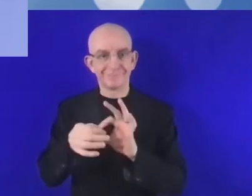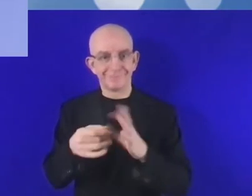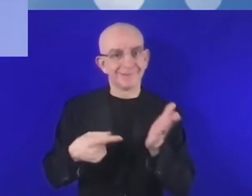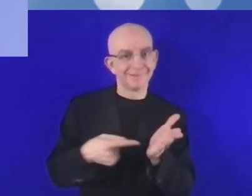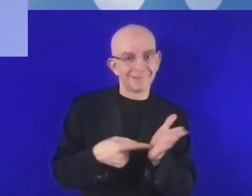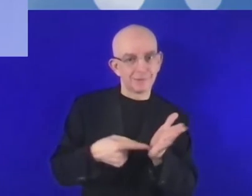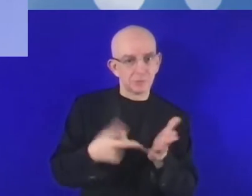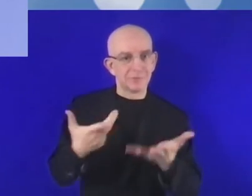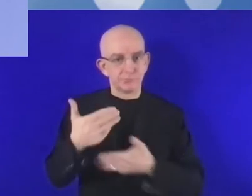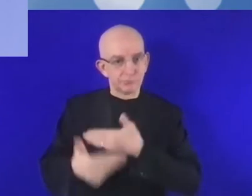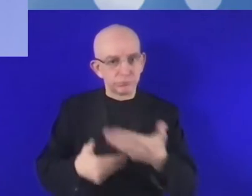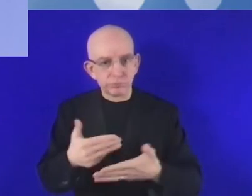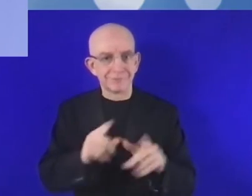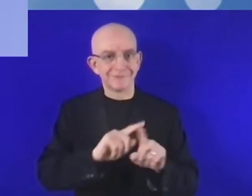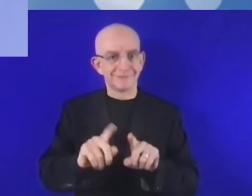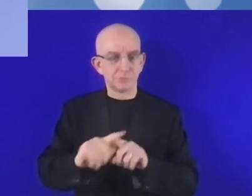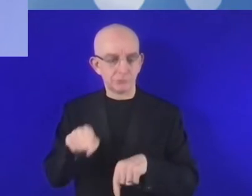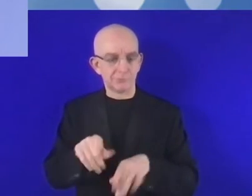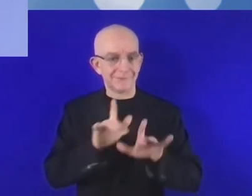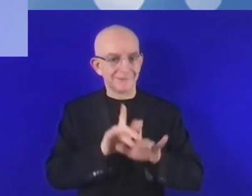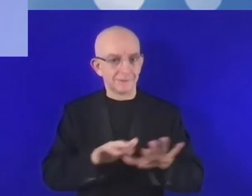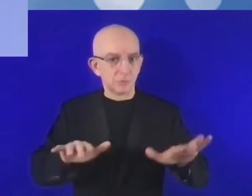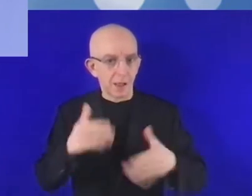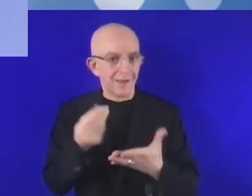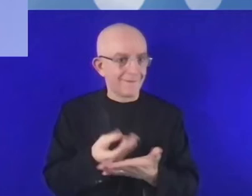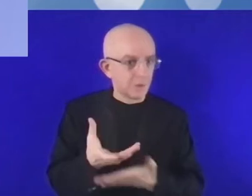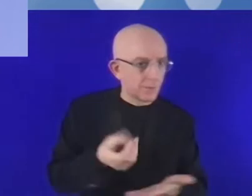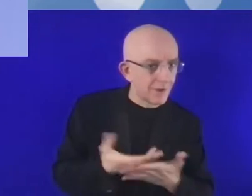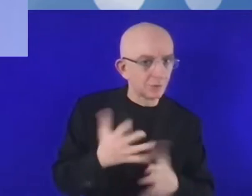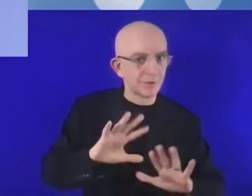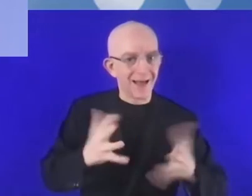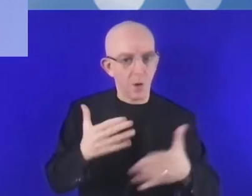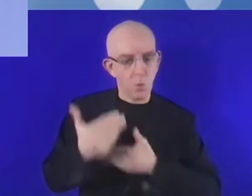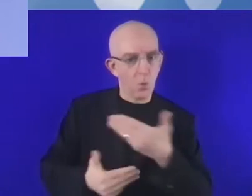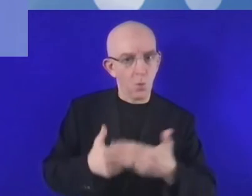новое предпринимательство. Это вызовы, которые я вижу у нас впереди